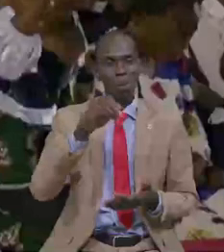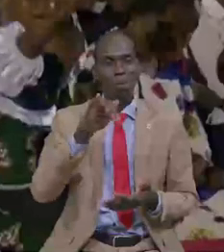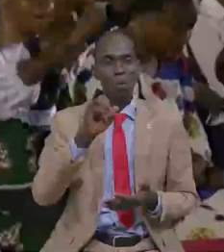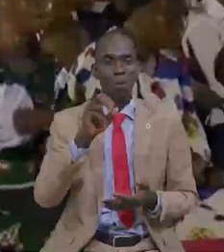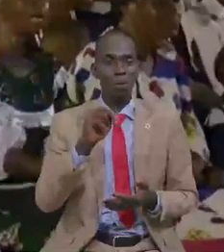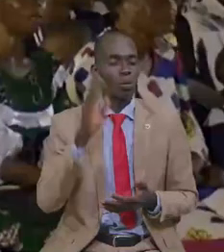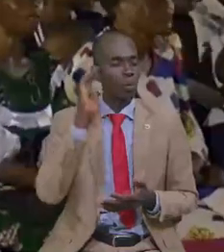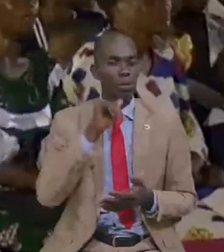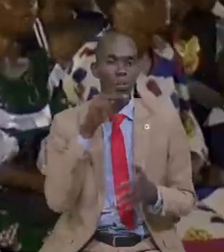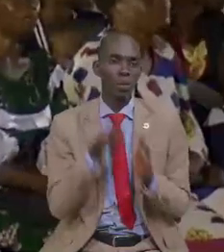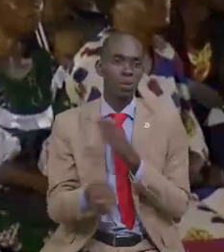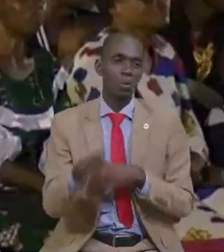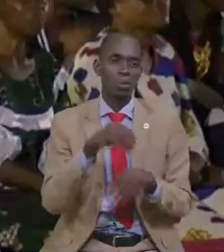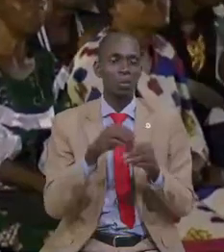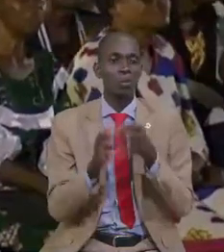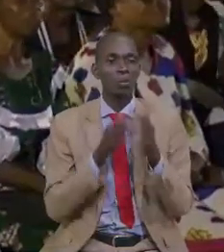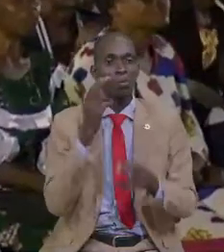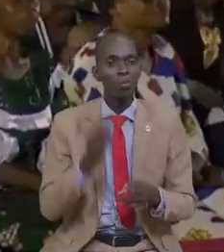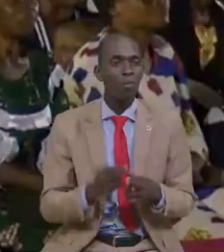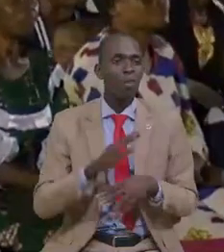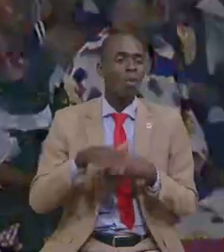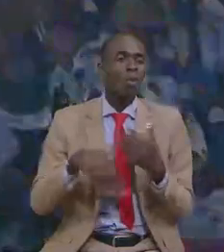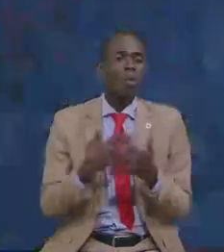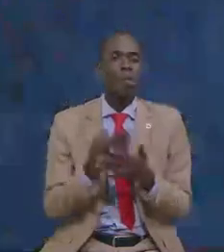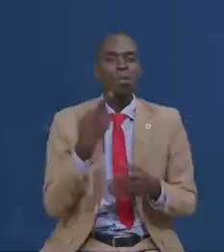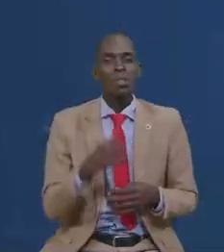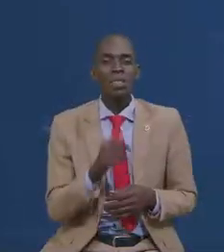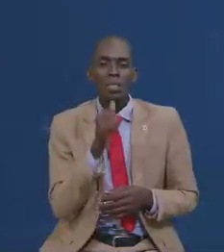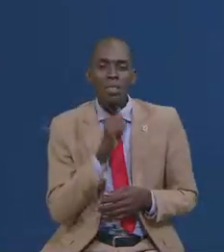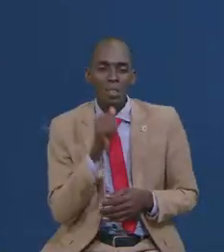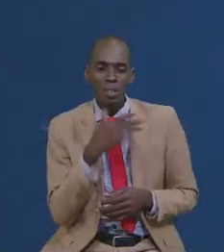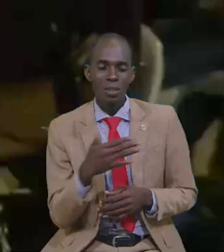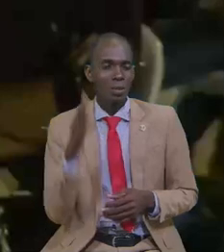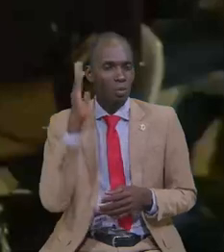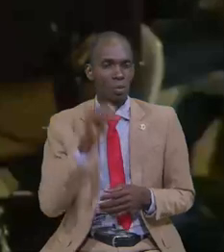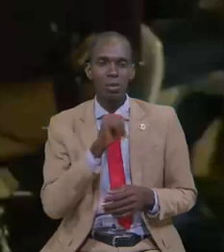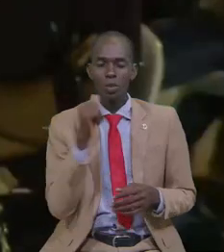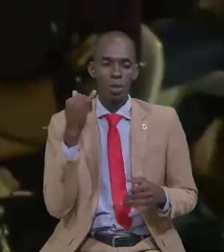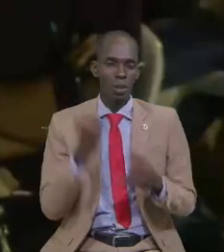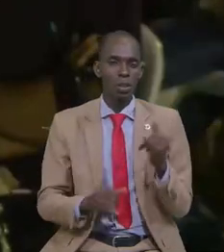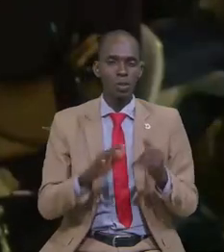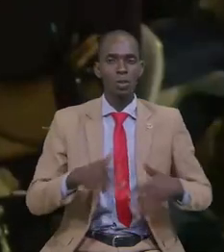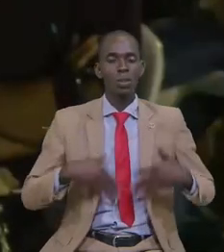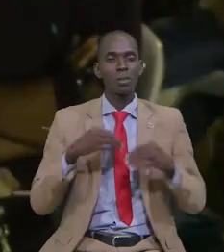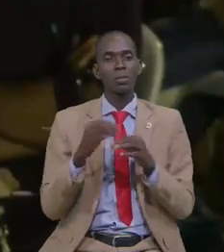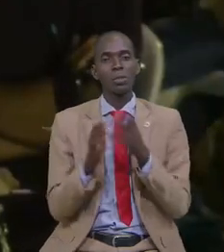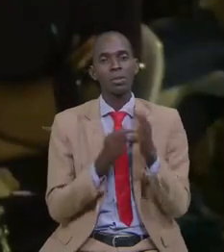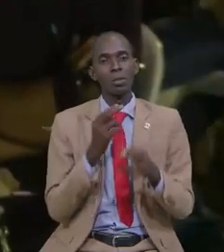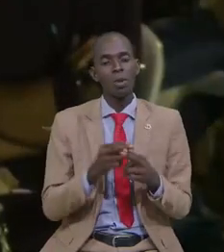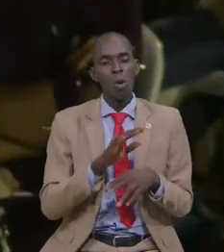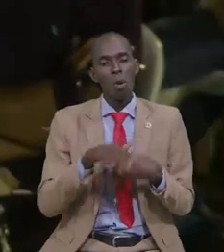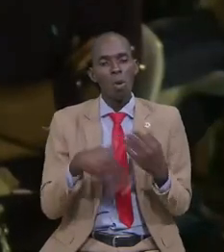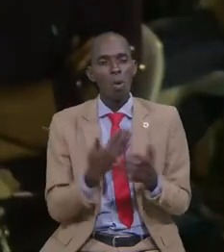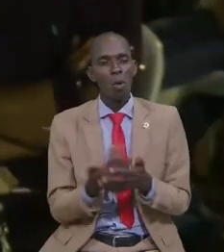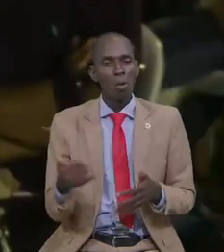hasard, le poison ne vous tuera pas. Ces choses secrètes ne vont pas écourter votre